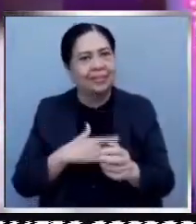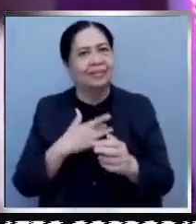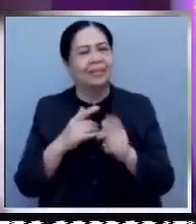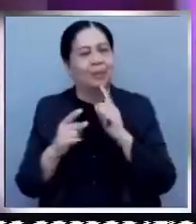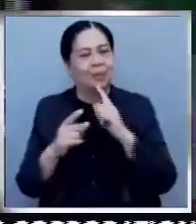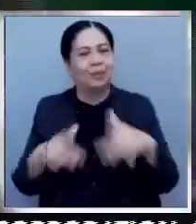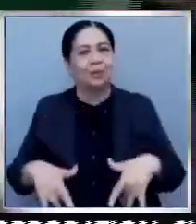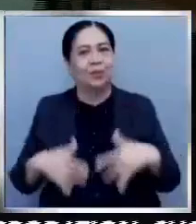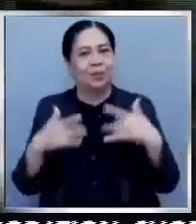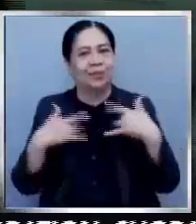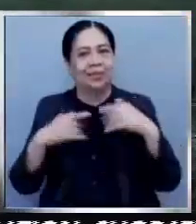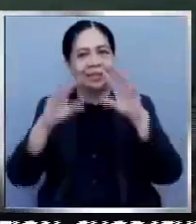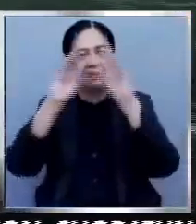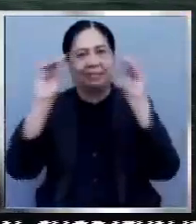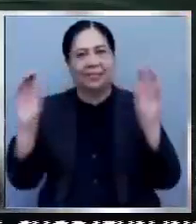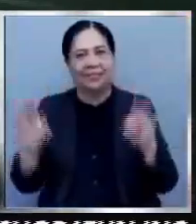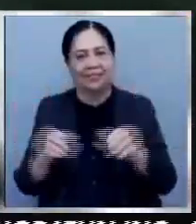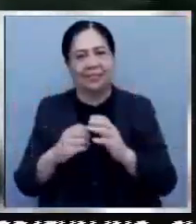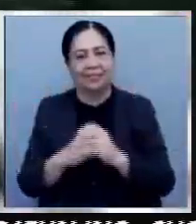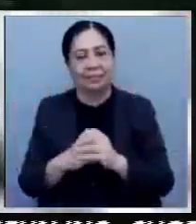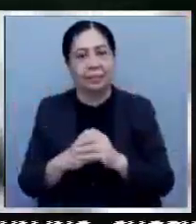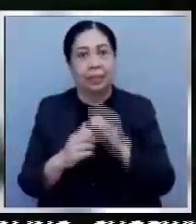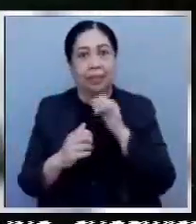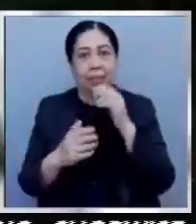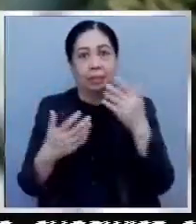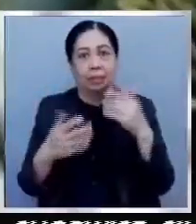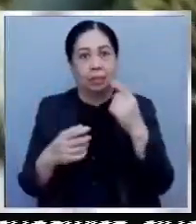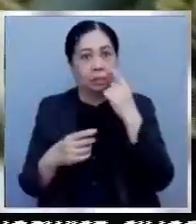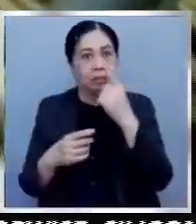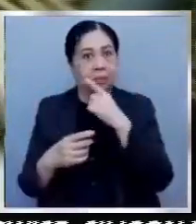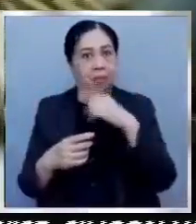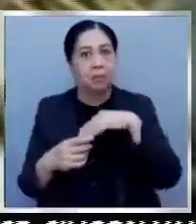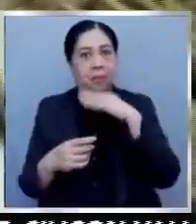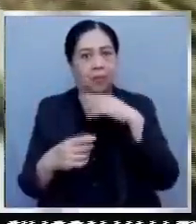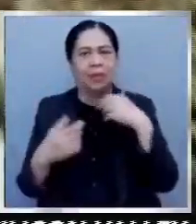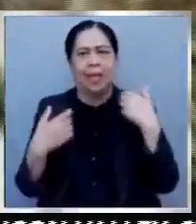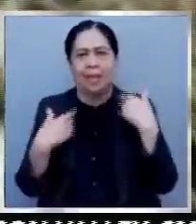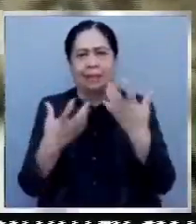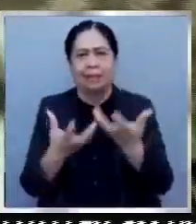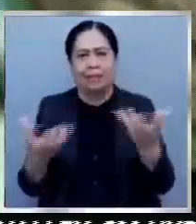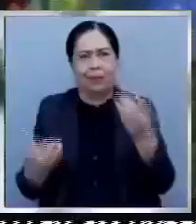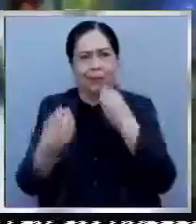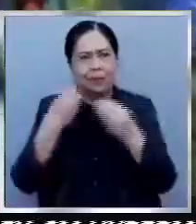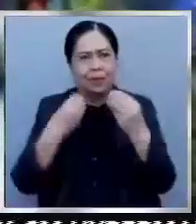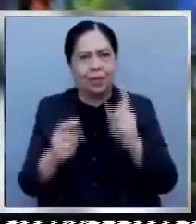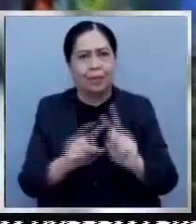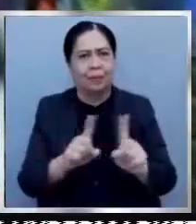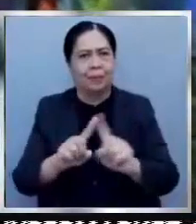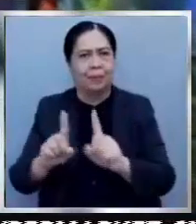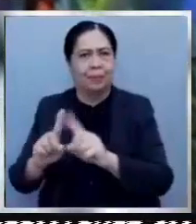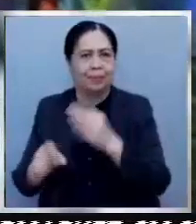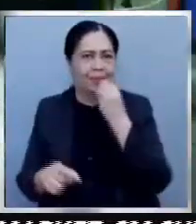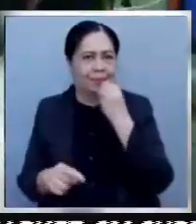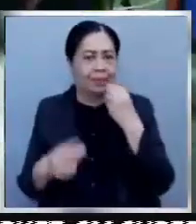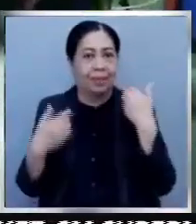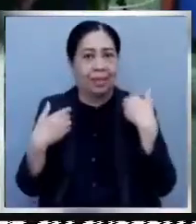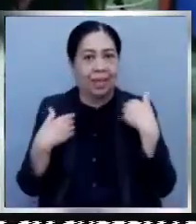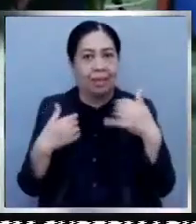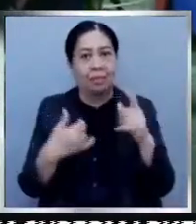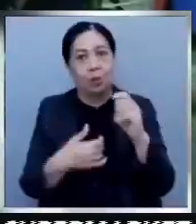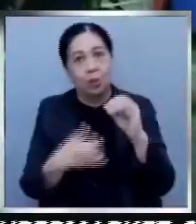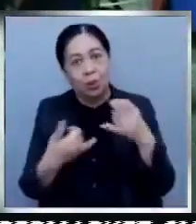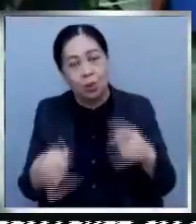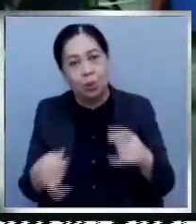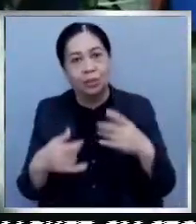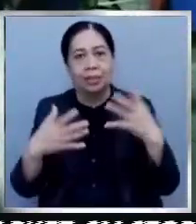yung Pasko. Para hindi lang matambusog, meron ding food bazaar kung saan makakabili ng iba't ibang pagkain. Meron ding mga laruan, damit